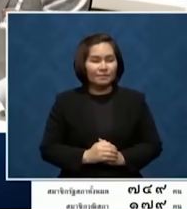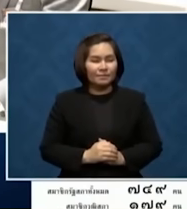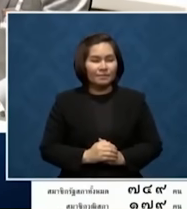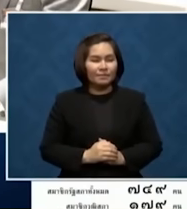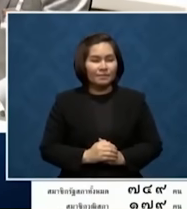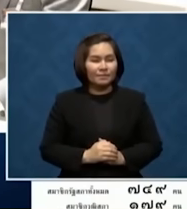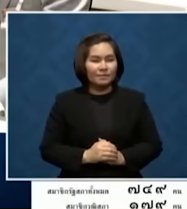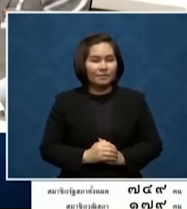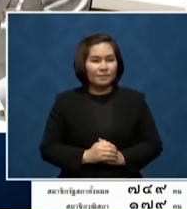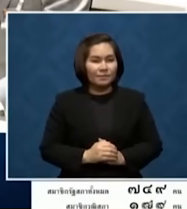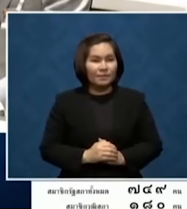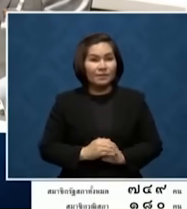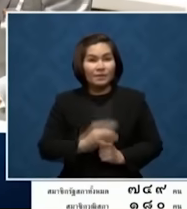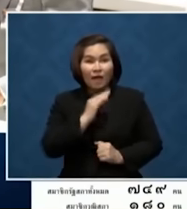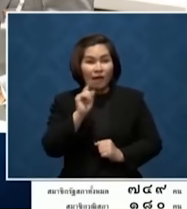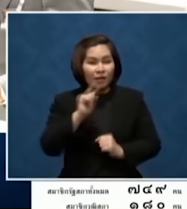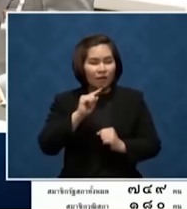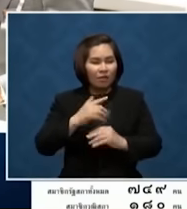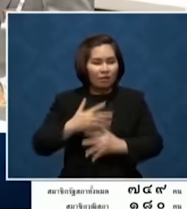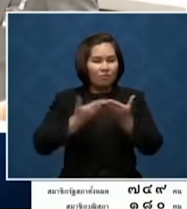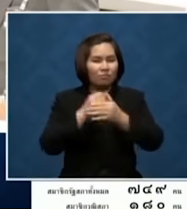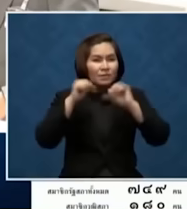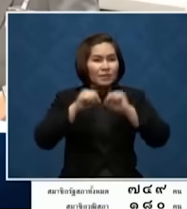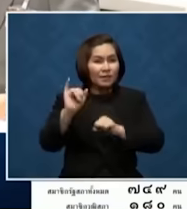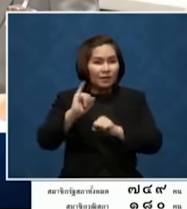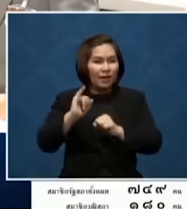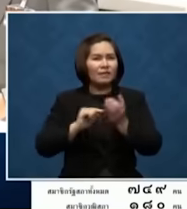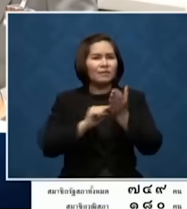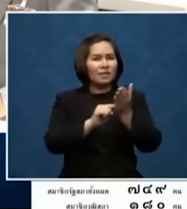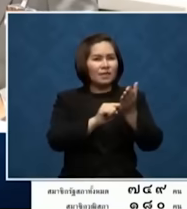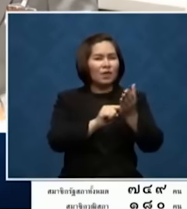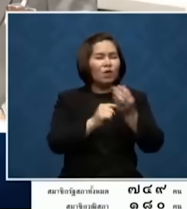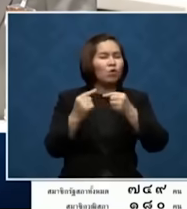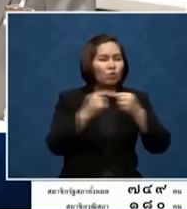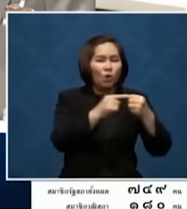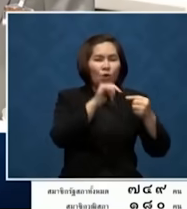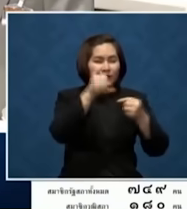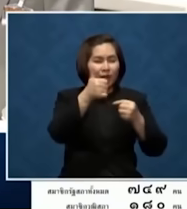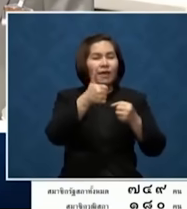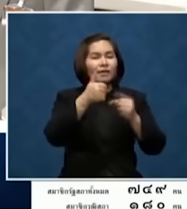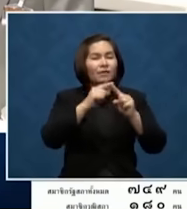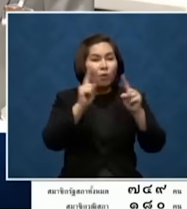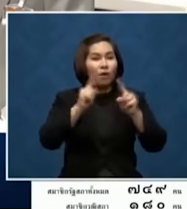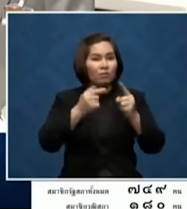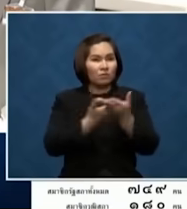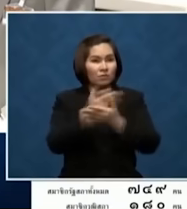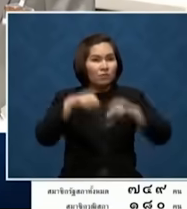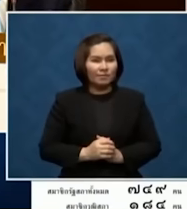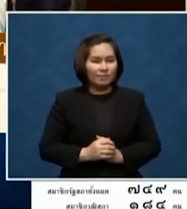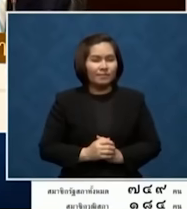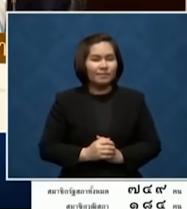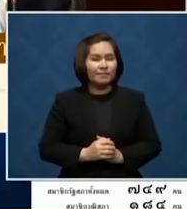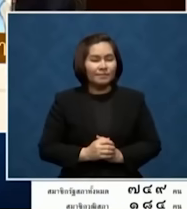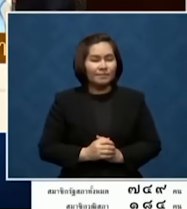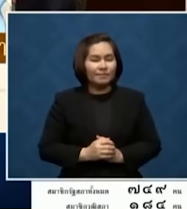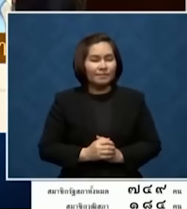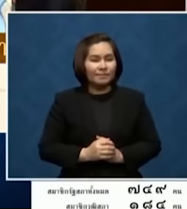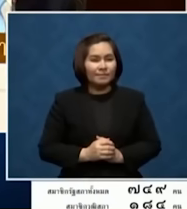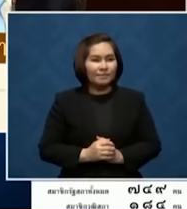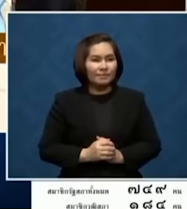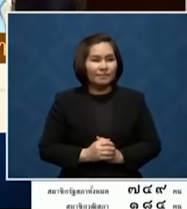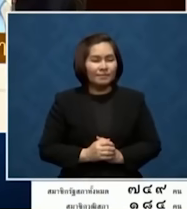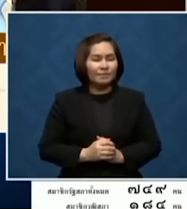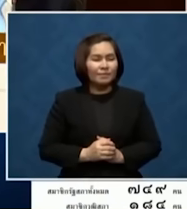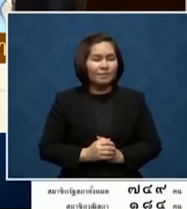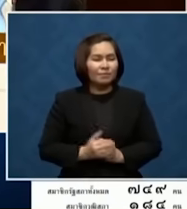งมตินะครับแล้ววันที่13กรกฎาคมสภาก็ลงมติในยัตตินี้ไปแล้วและคุณพิธาก็ได้เสียงไม่ถึงกึ่งหนึ่ง